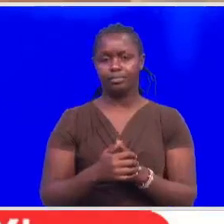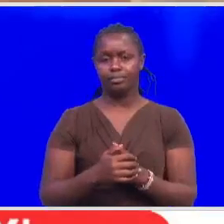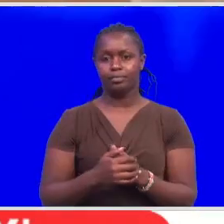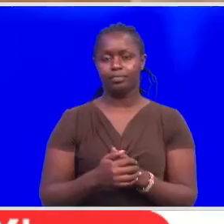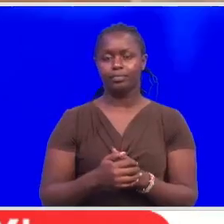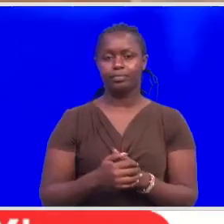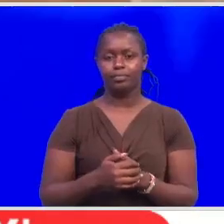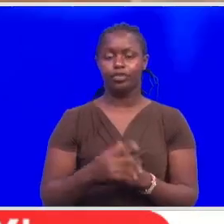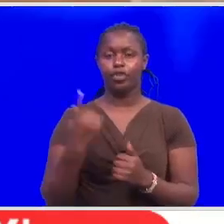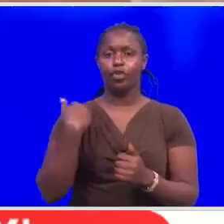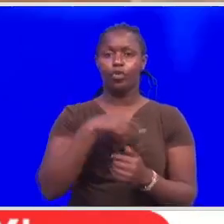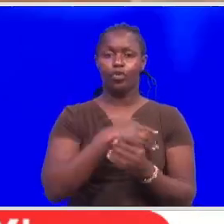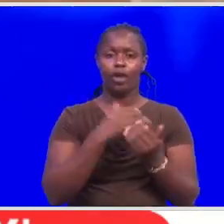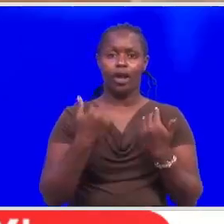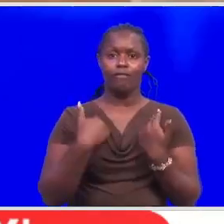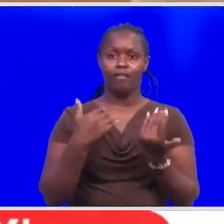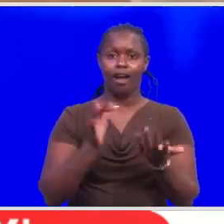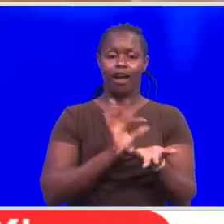tumekuwa na experts kutoka